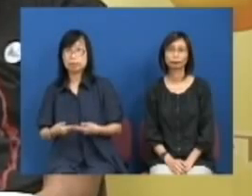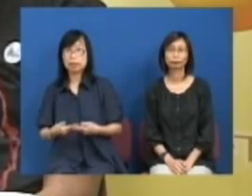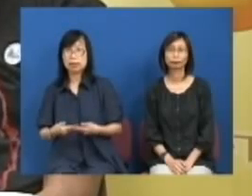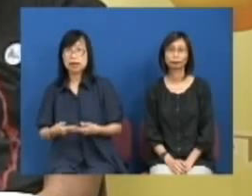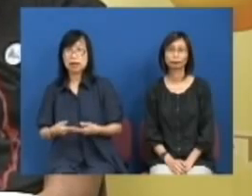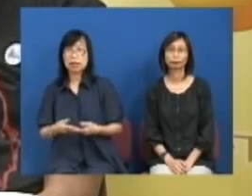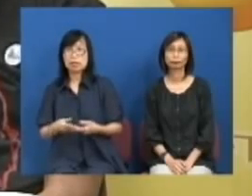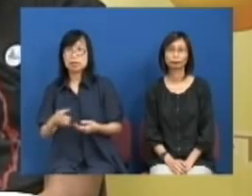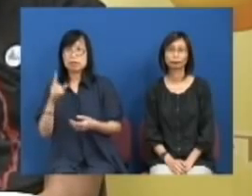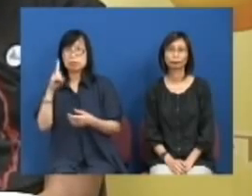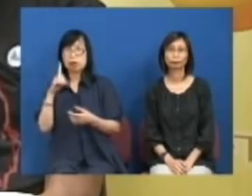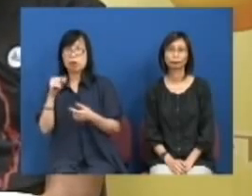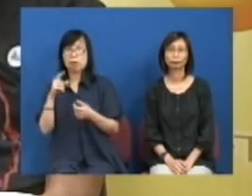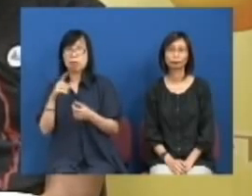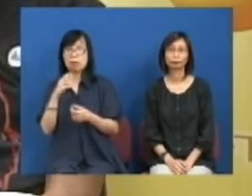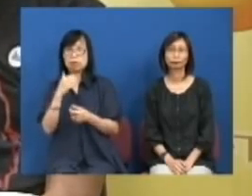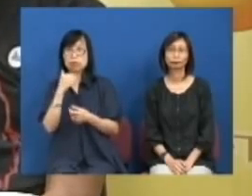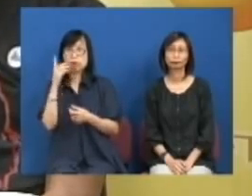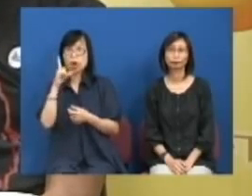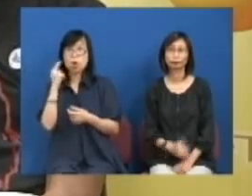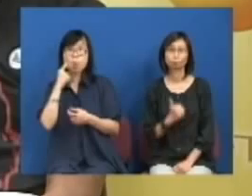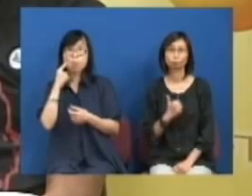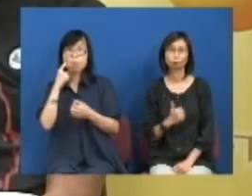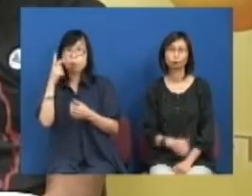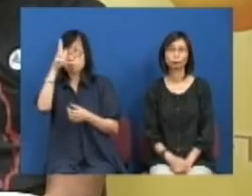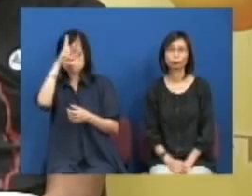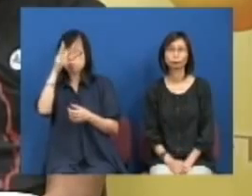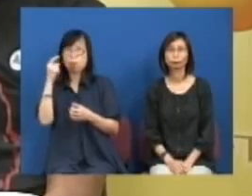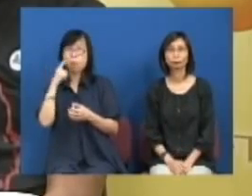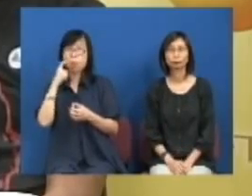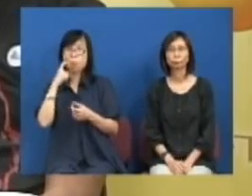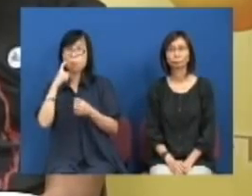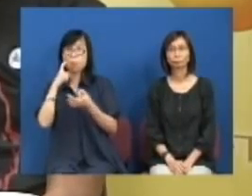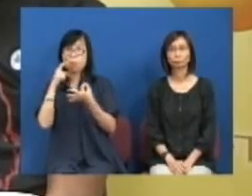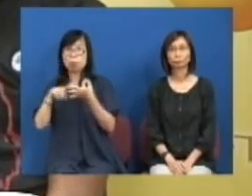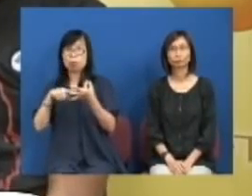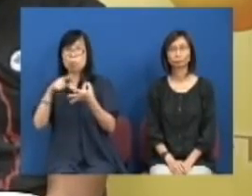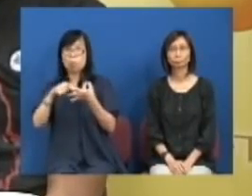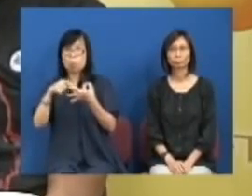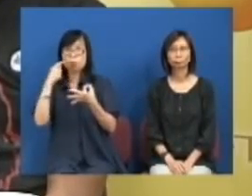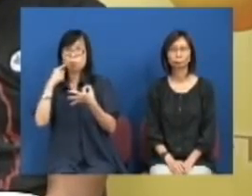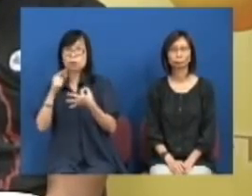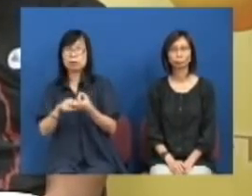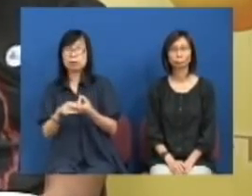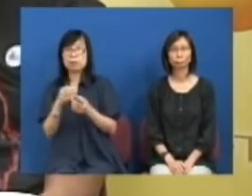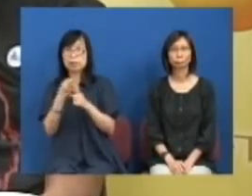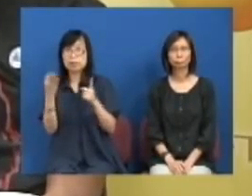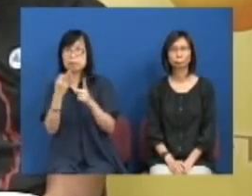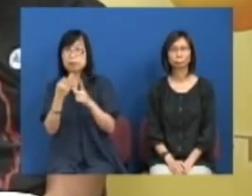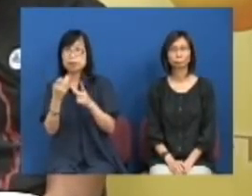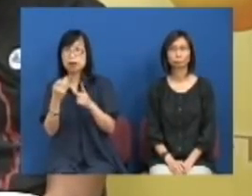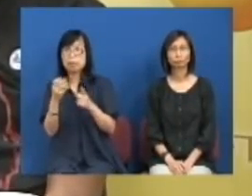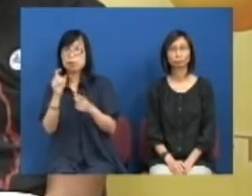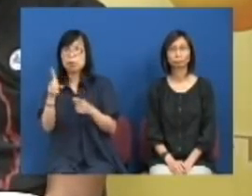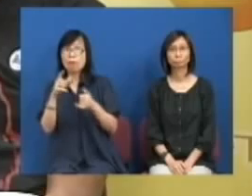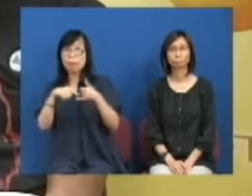唐英年講完車毀人亡之後，就真係喐你咯，就即刻喐你喎，唔係講笑嘅喎。咁我覺得嗰113個朋友，你自